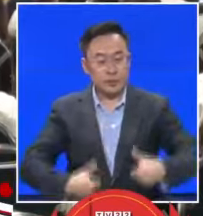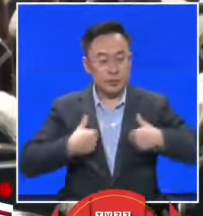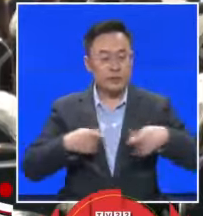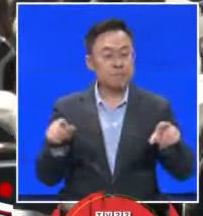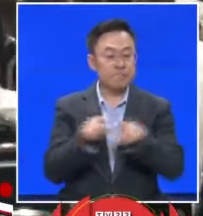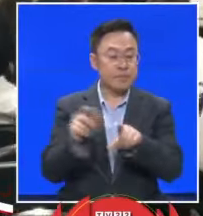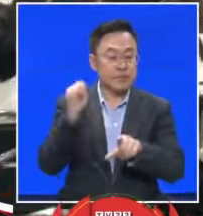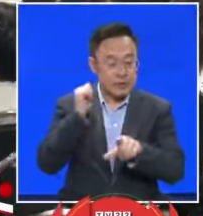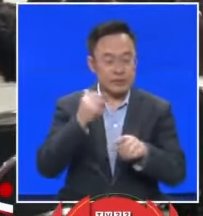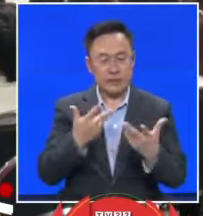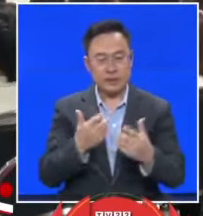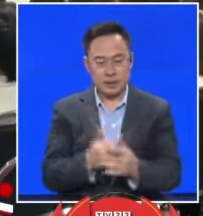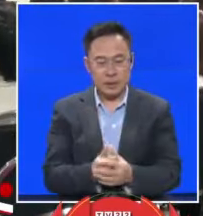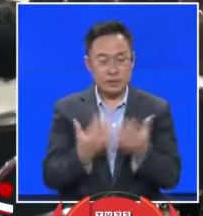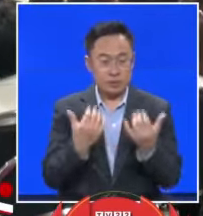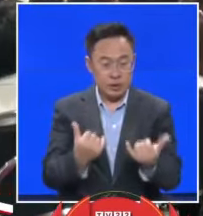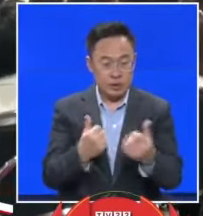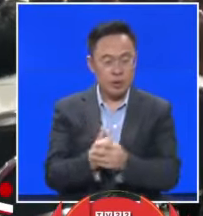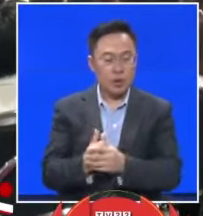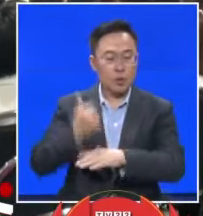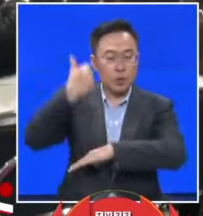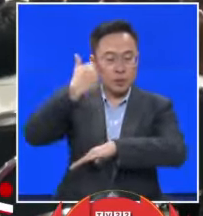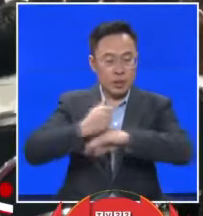ณฑ์ครับรวมถึงผู้ที่เคยรับโทษอย่างอ